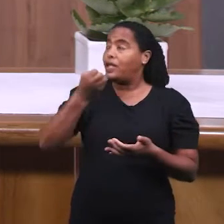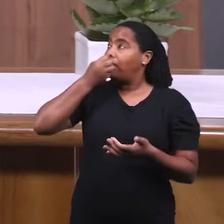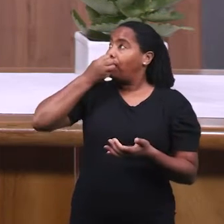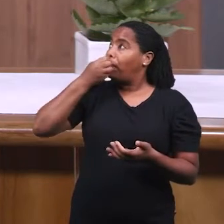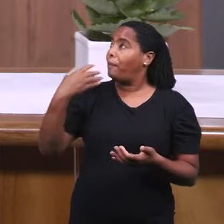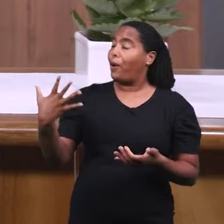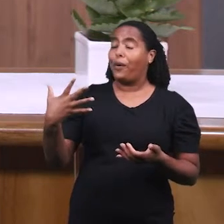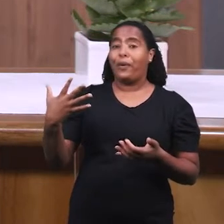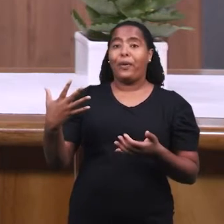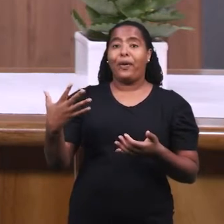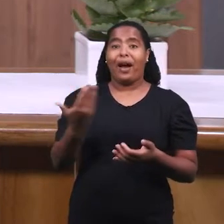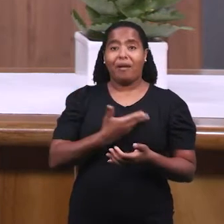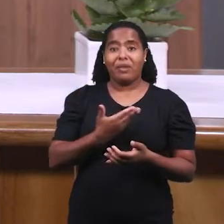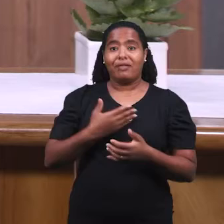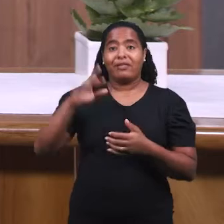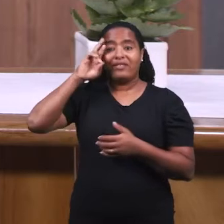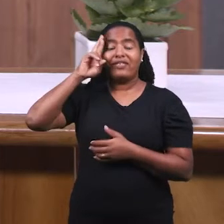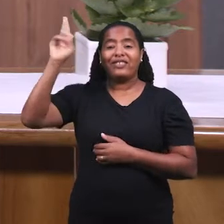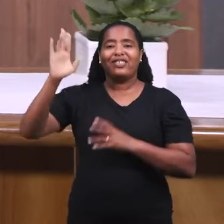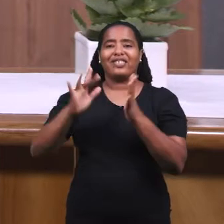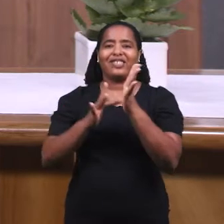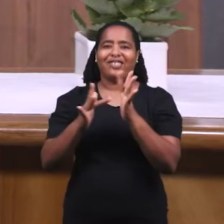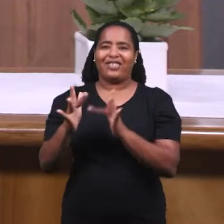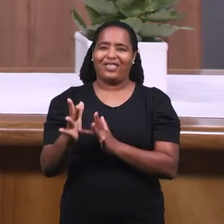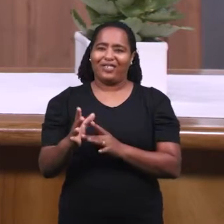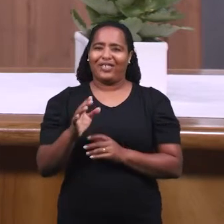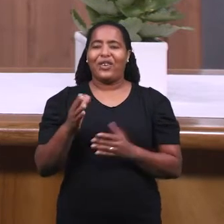надо вычуриваться или маску